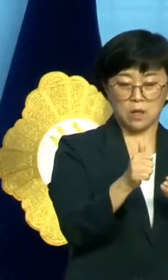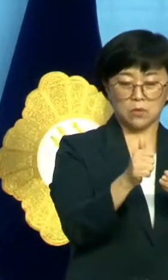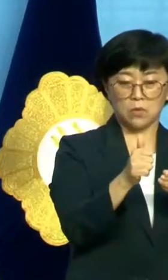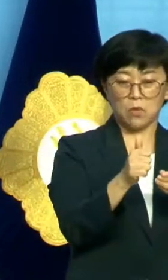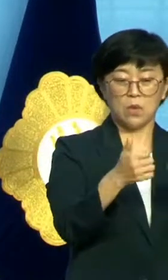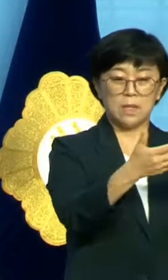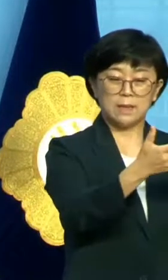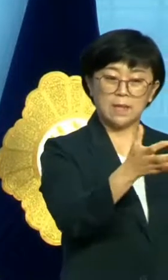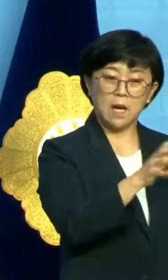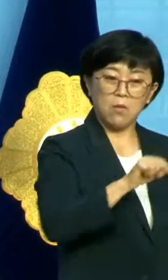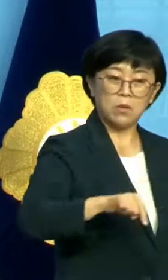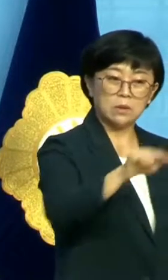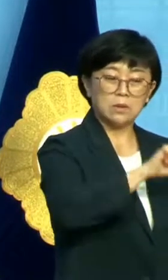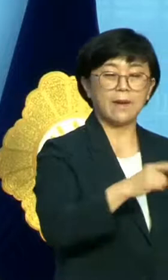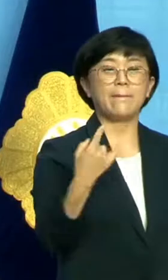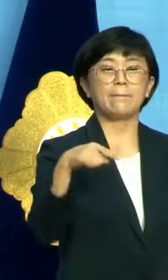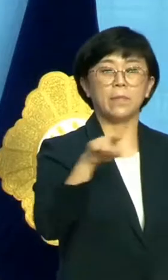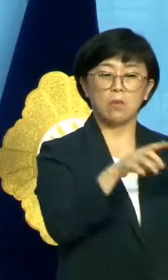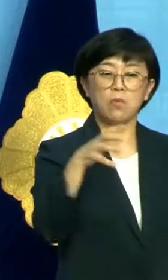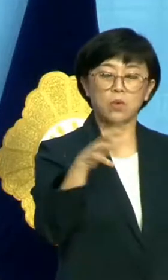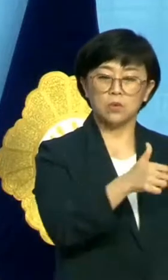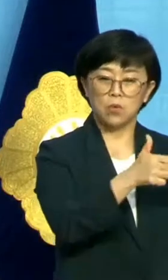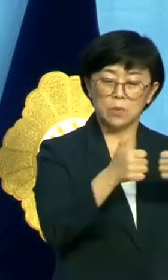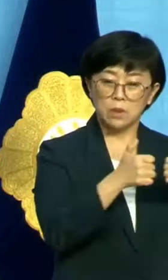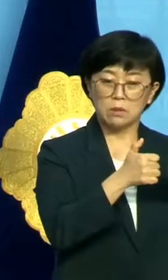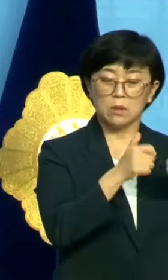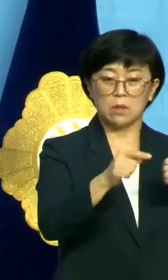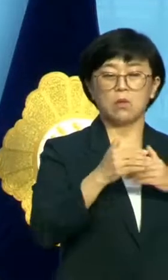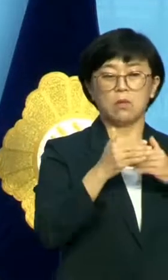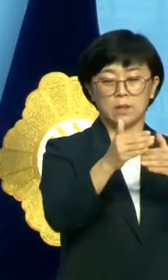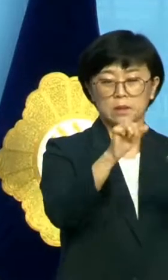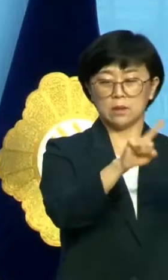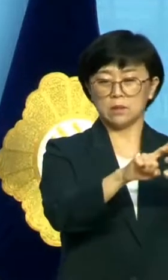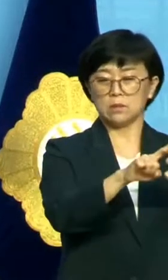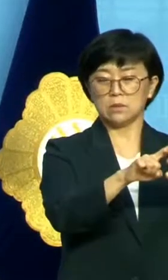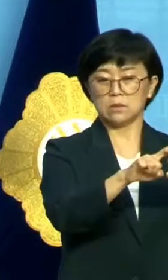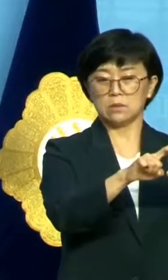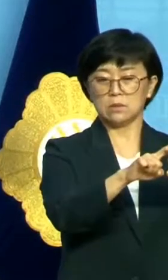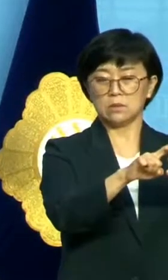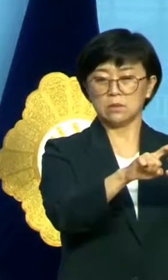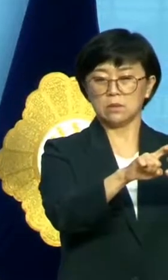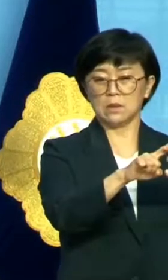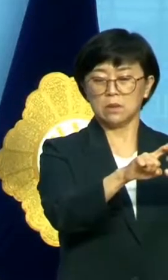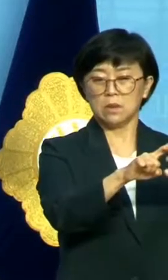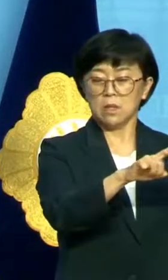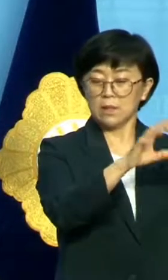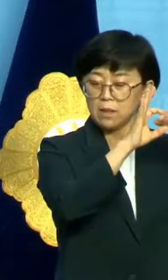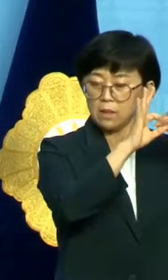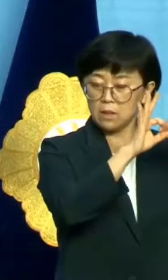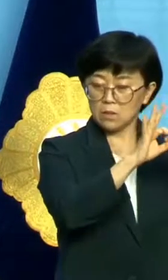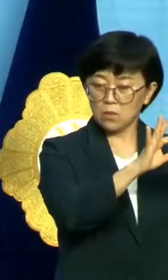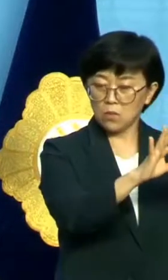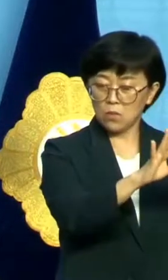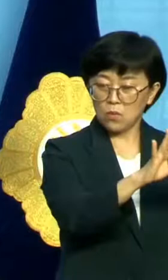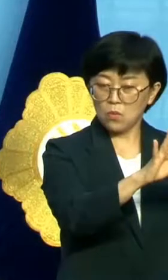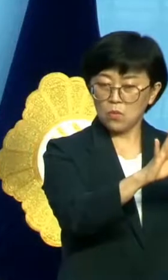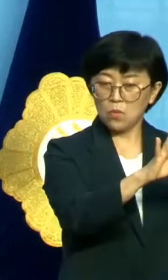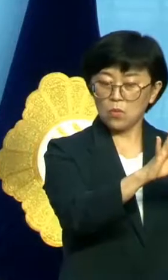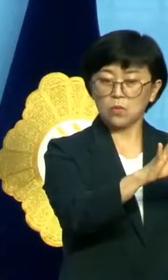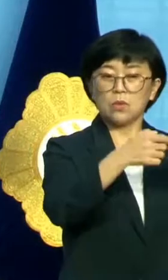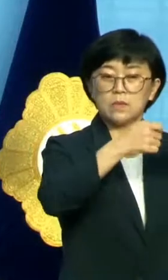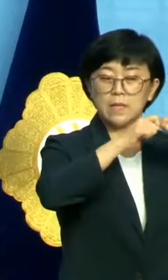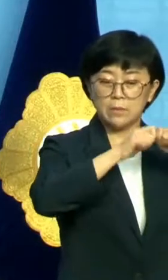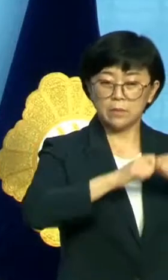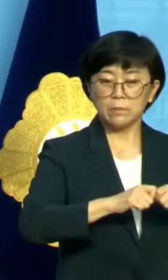당원들과 함께 고민하도록 하고 이런 고민 과정을 상당 기간 지속시키면서 상당히